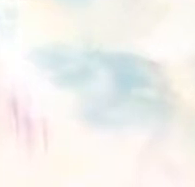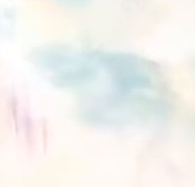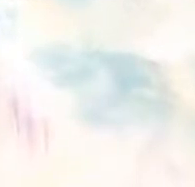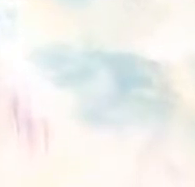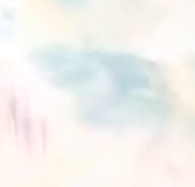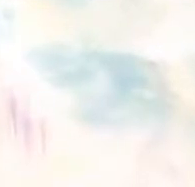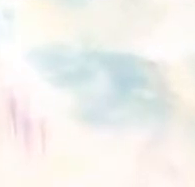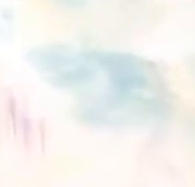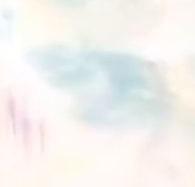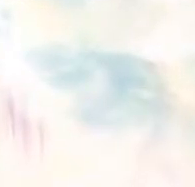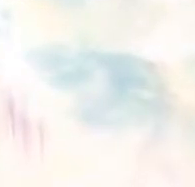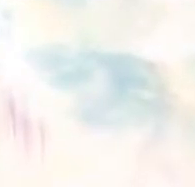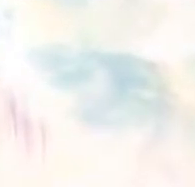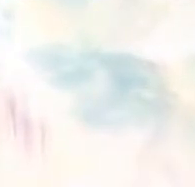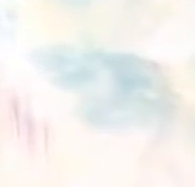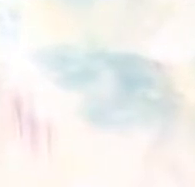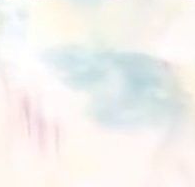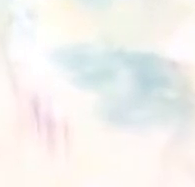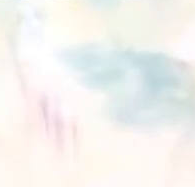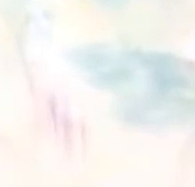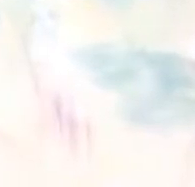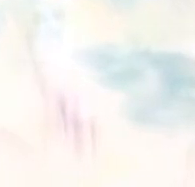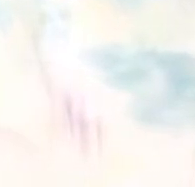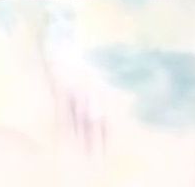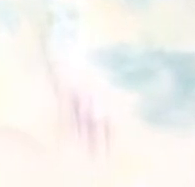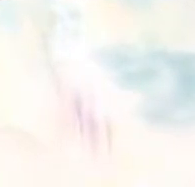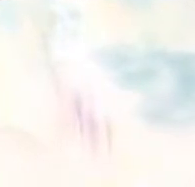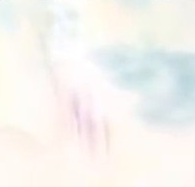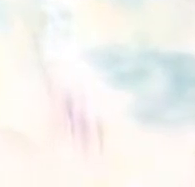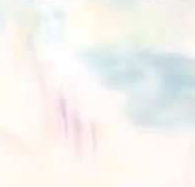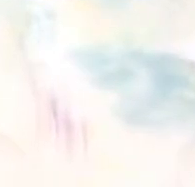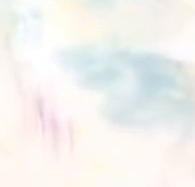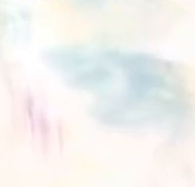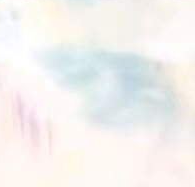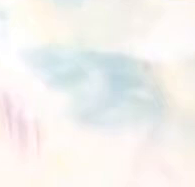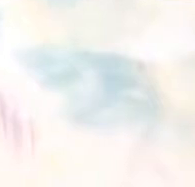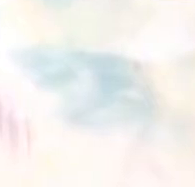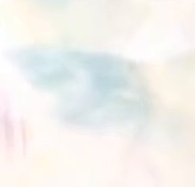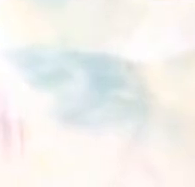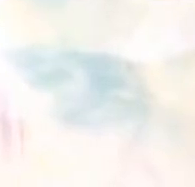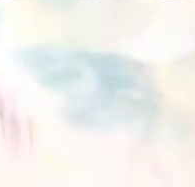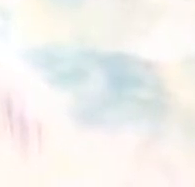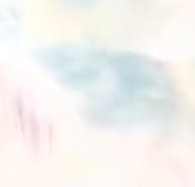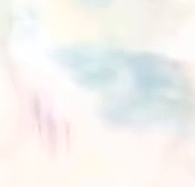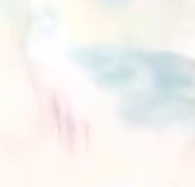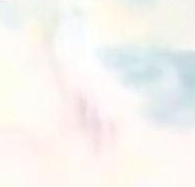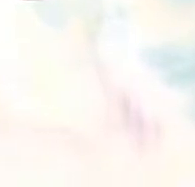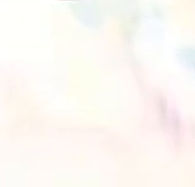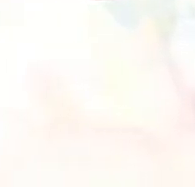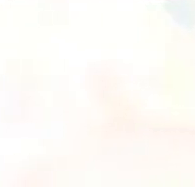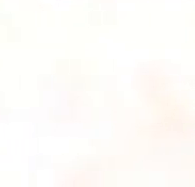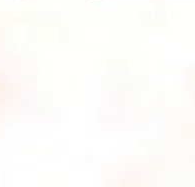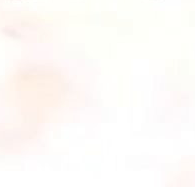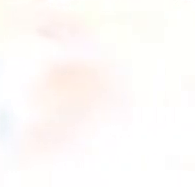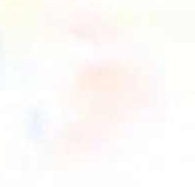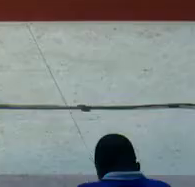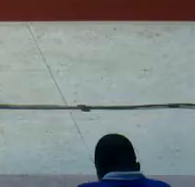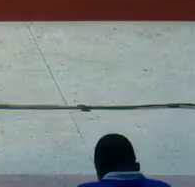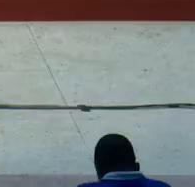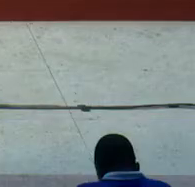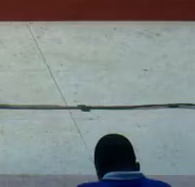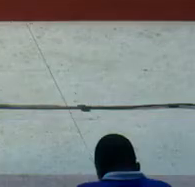nikiisha kuwahubiri wengine, mwenyewe niwe mtu wa kukataliwa. Pigeni mbio namna